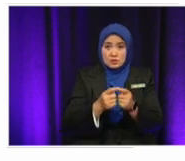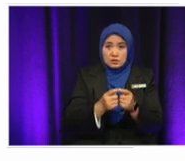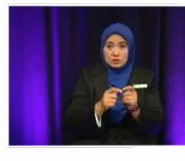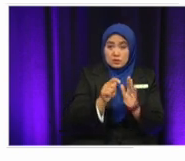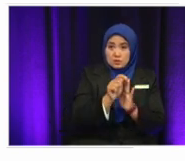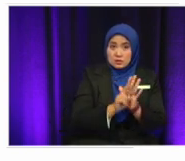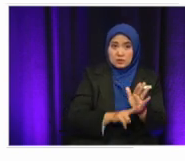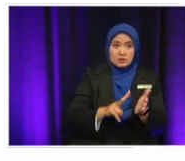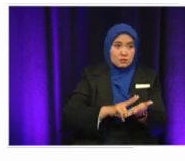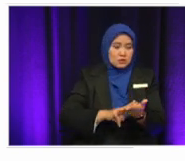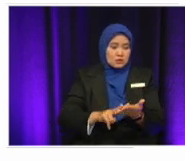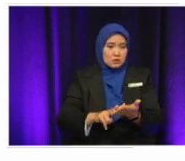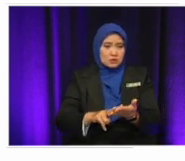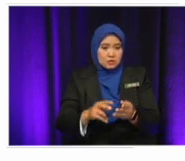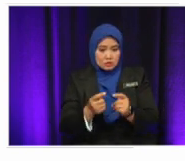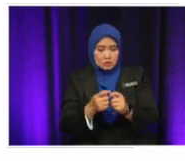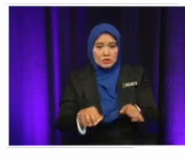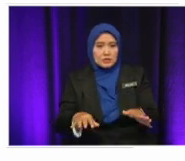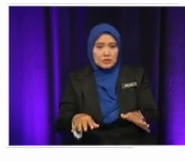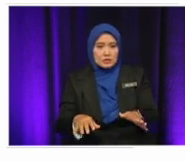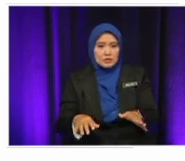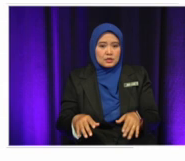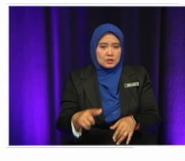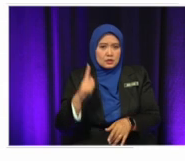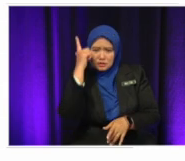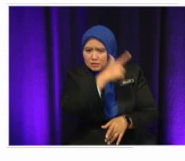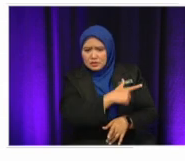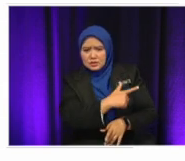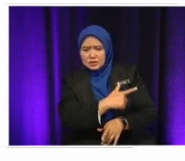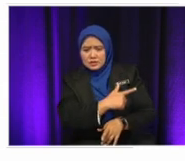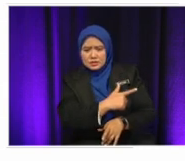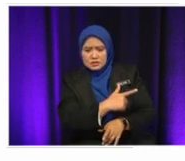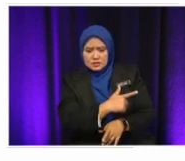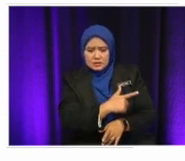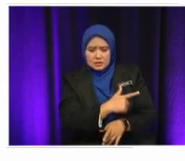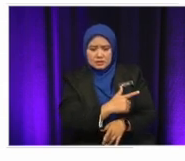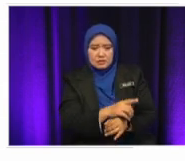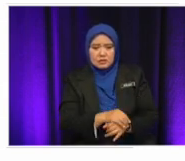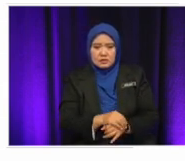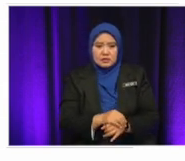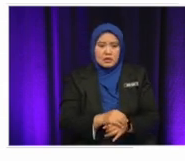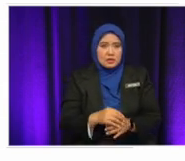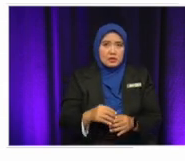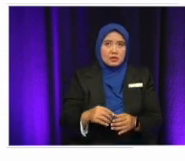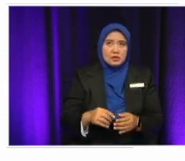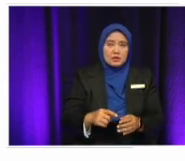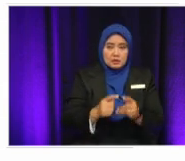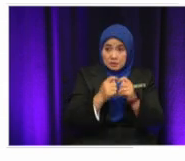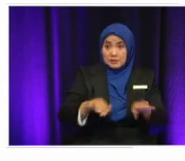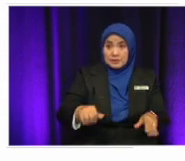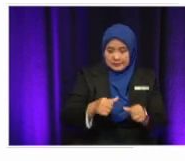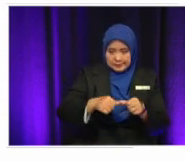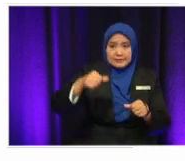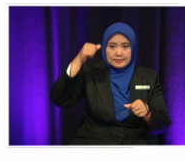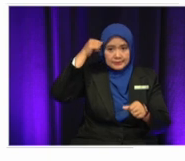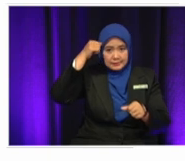setelah terpikir terlintas di pikiran kita benar pikiran kita udah ingat kita catat dulu nah sedikit